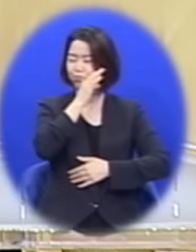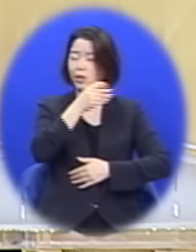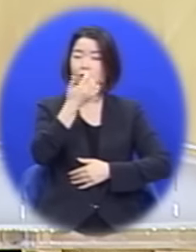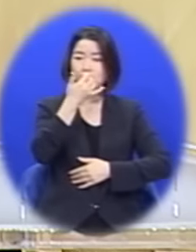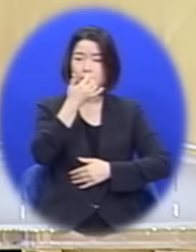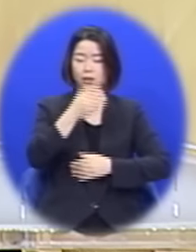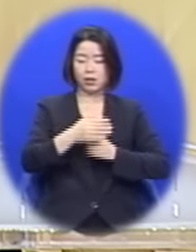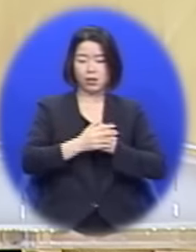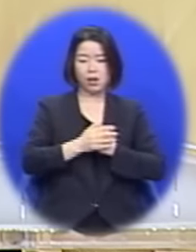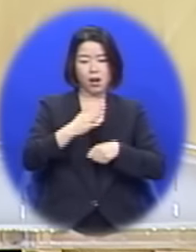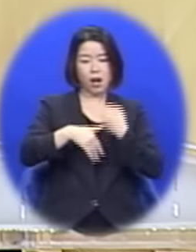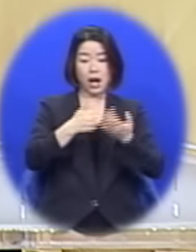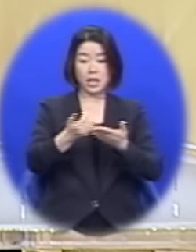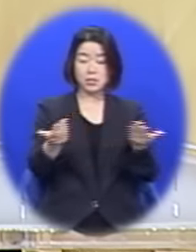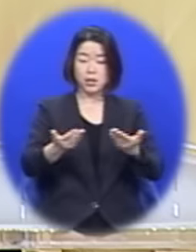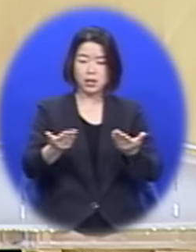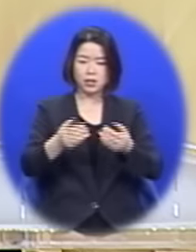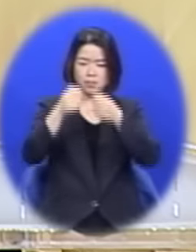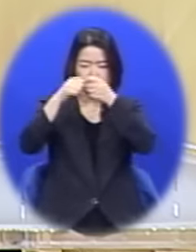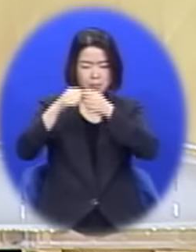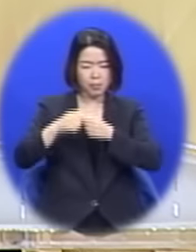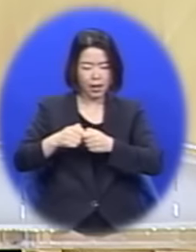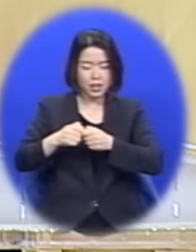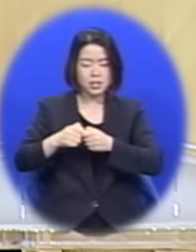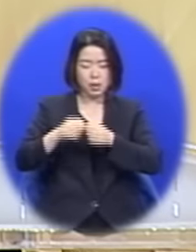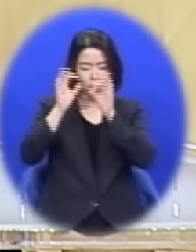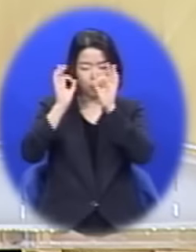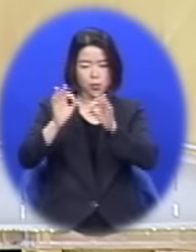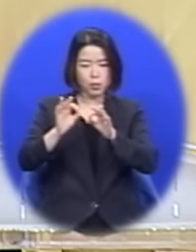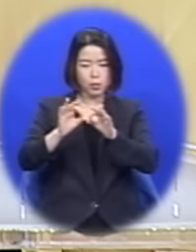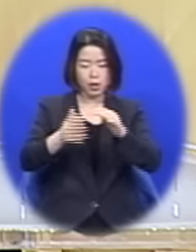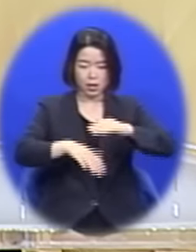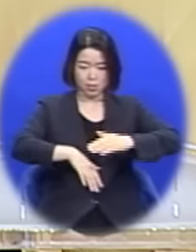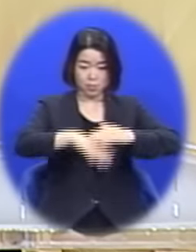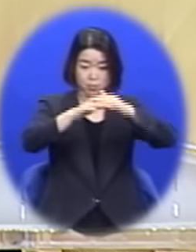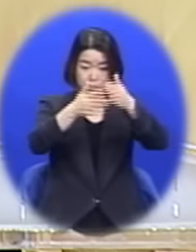일이 너무 세심하게 느껴져 배달 박스를 붙잡고 울었습니다.